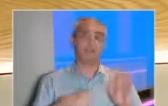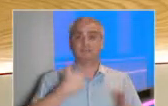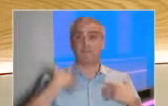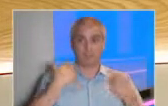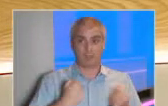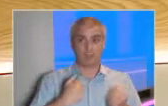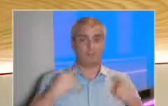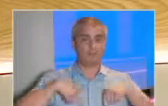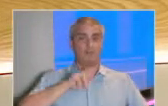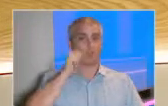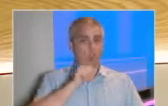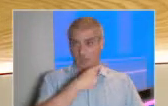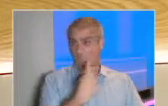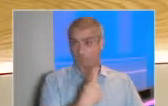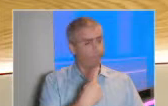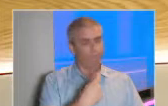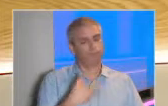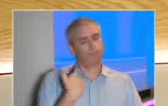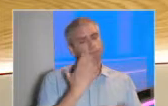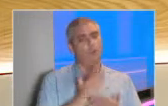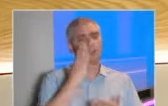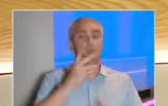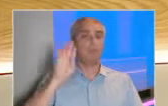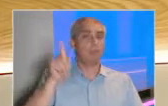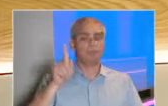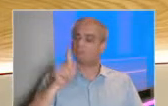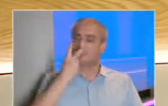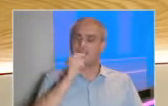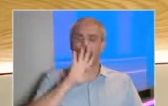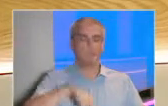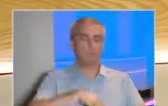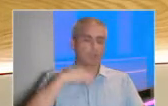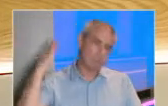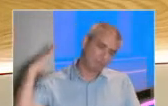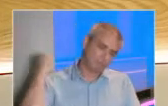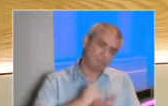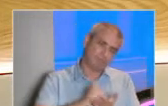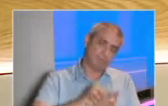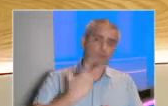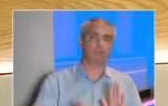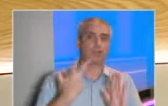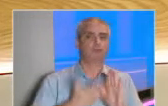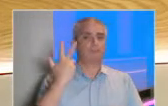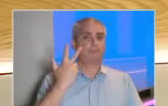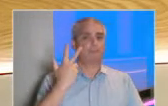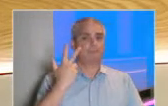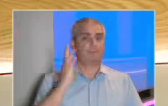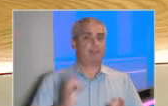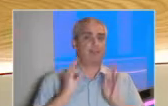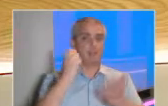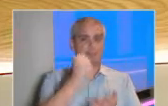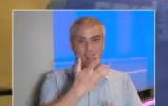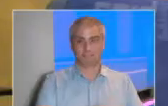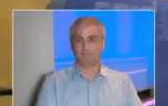הביטחון ויושב ראש כחול לבן מצידו הציב אולטימטום לנתניהו של 24 שעות לחוקק את החוק לדחיית התקציב.